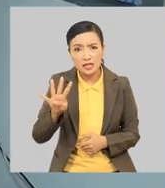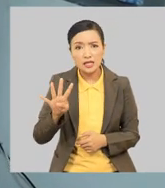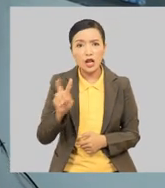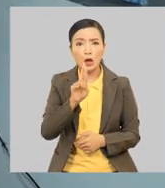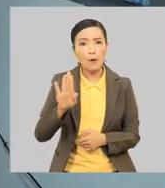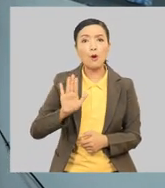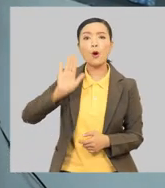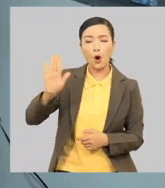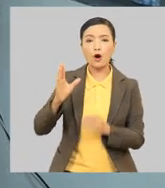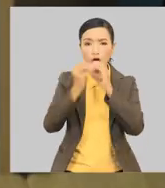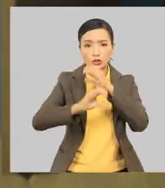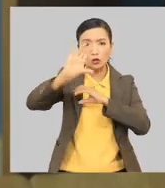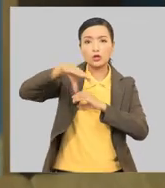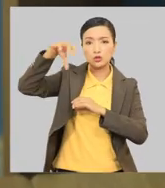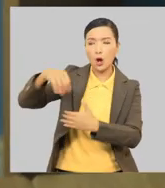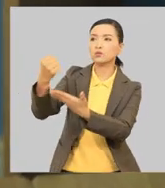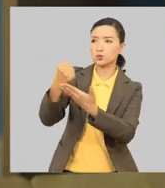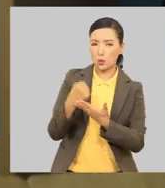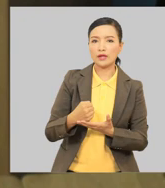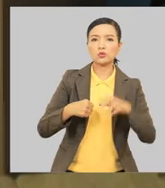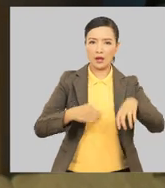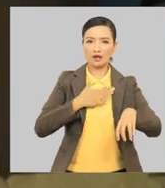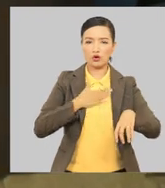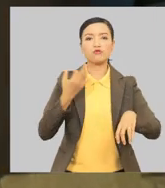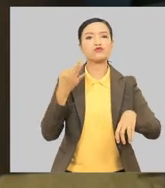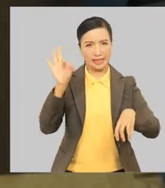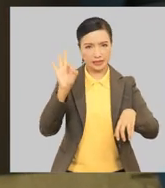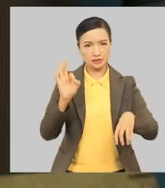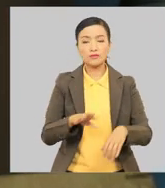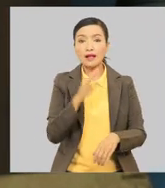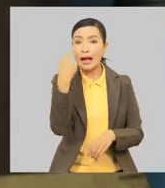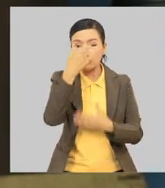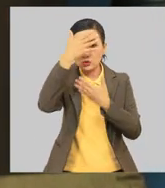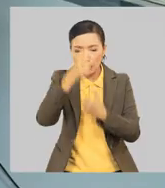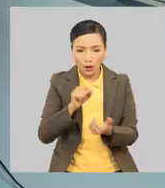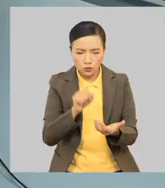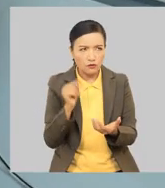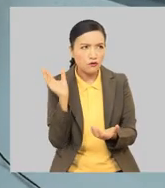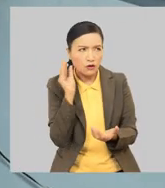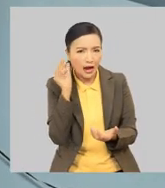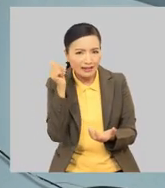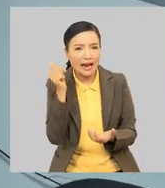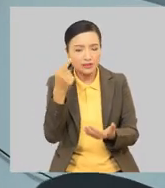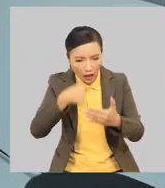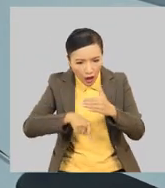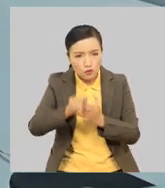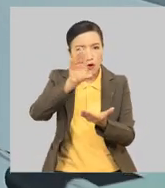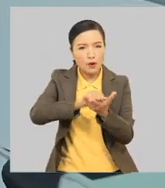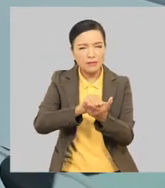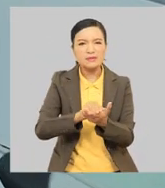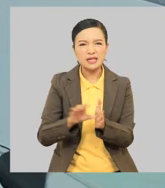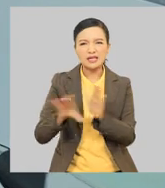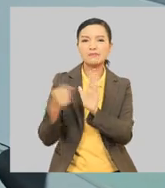งานเรา คร ับ ฟรีผู้ที่สนใจก็อาจจะแบบว่าลองกดมาลองฟังดูก็ได้แต่จะไม่เข้าถึงหนักข้อมูลเพราะจะเป็นลิ